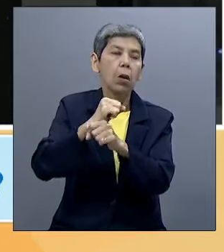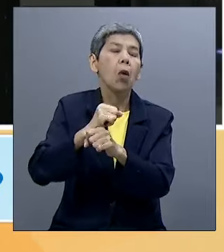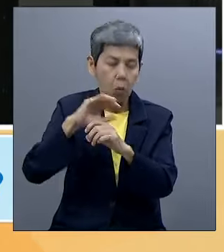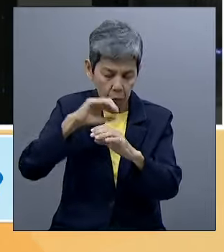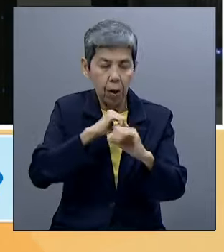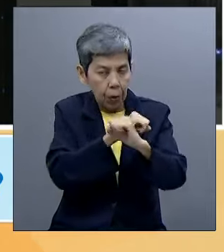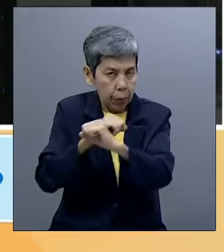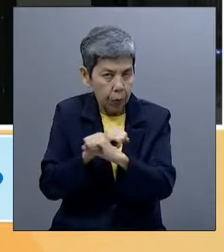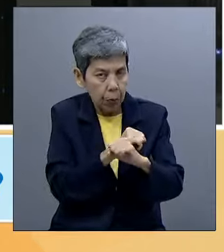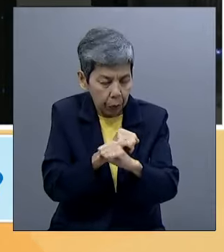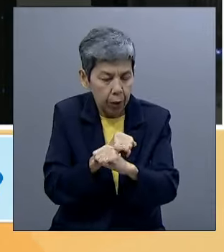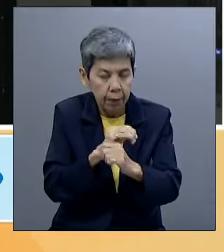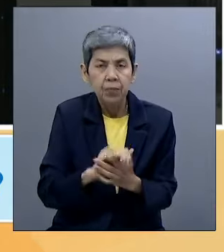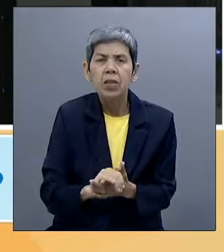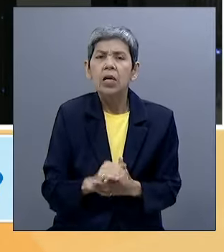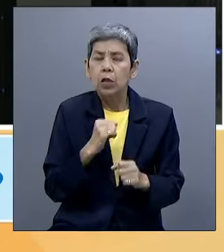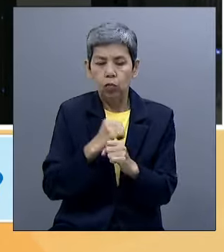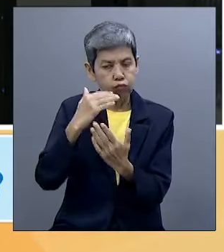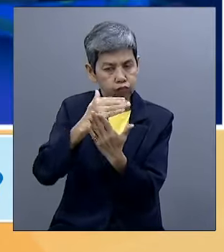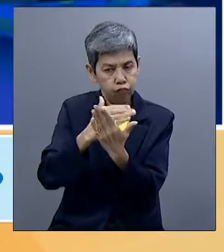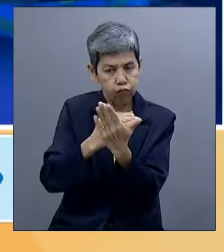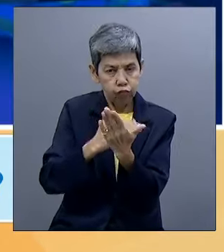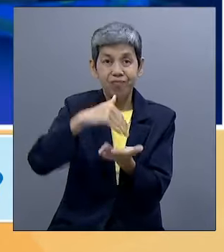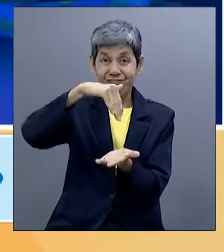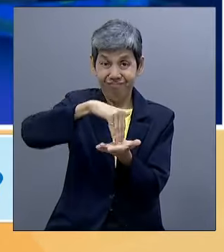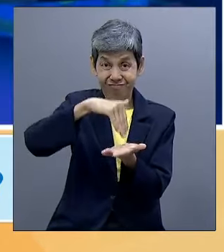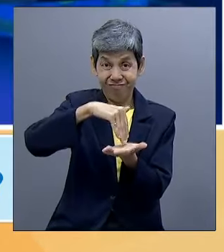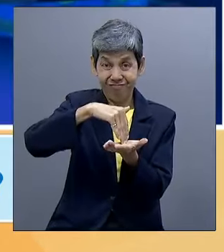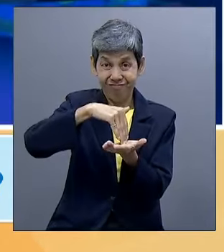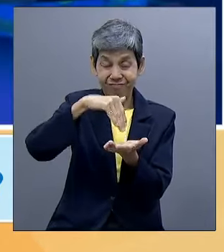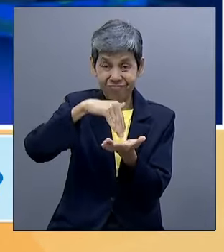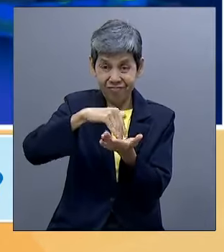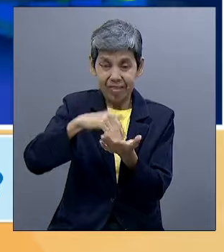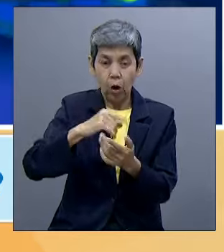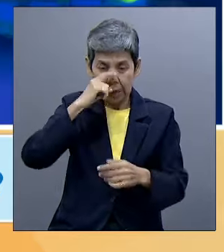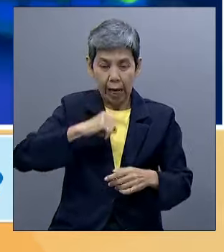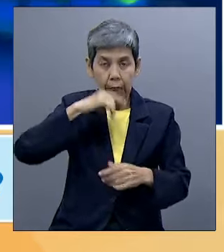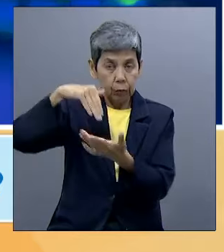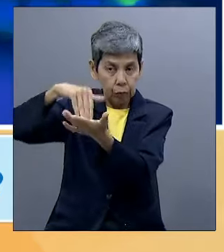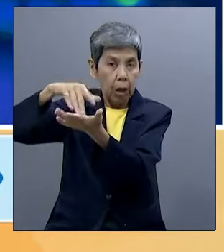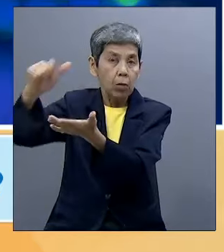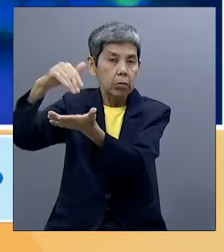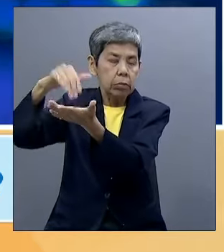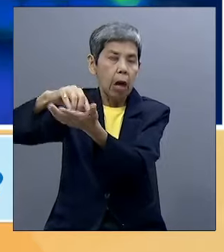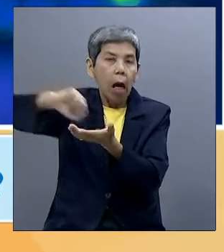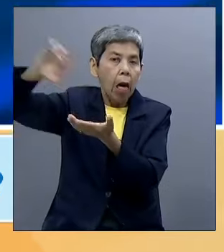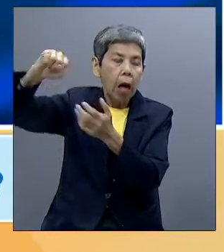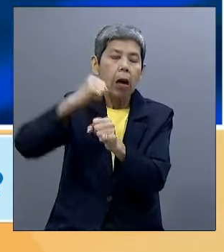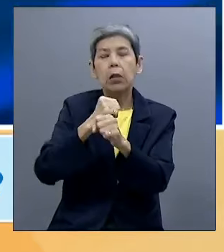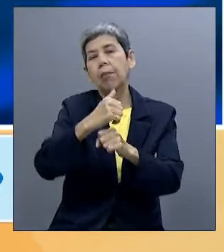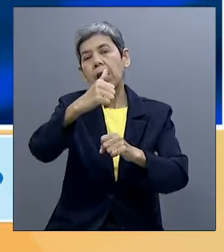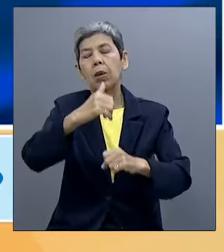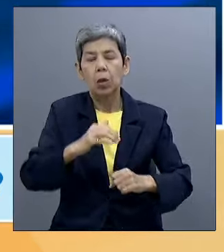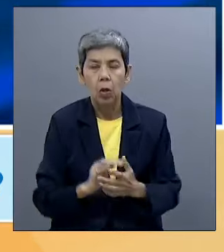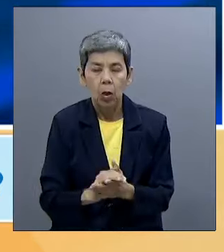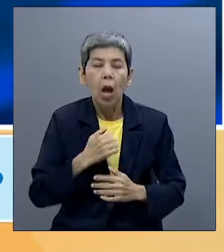คงนะครับต่อ data center ที่ตั้งอยู่ภายในราชอาณาจักรของเขาได้ประมาณแบบนี้ครับนี่คือสิ่งที่น่าคอน